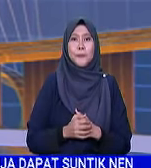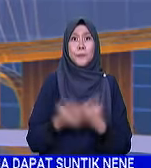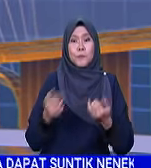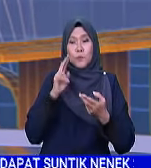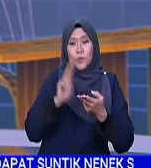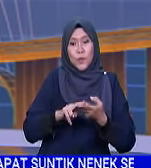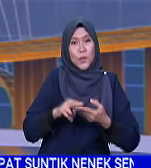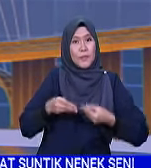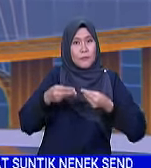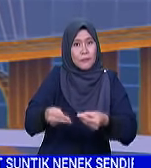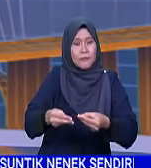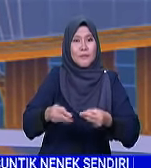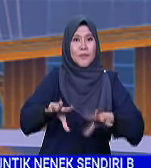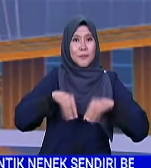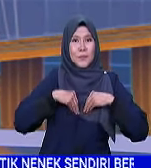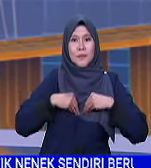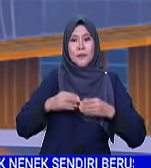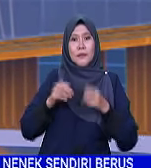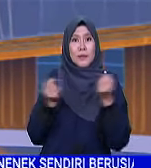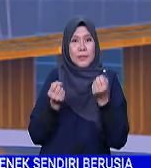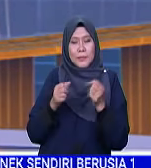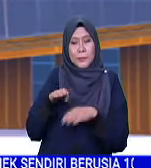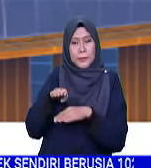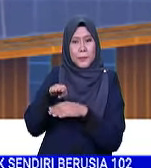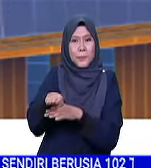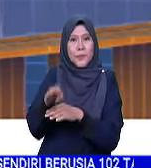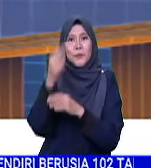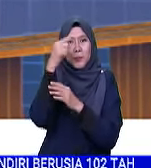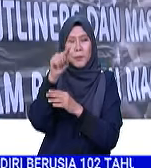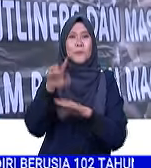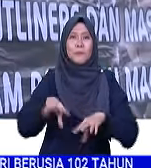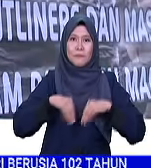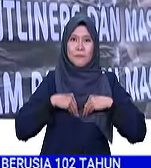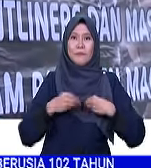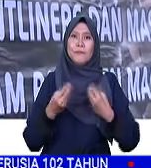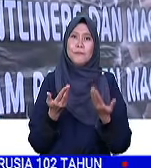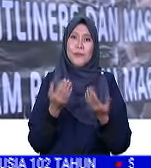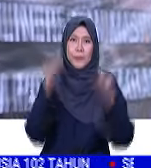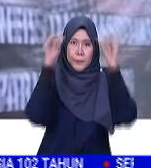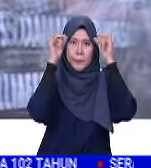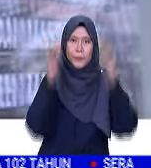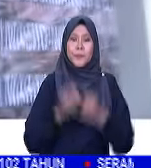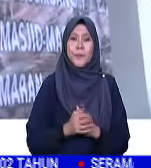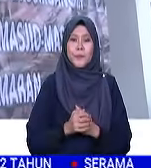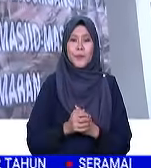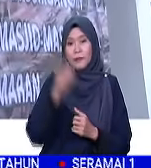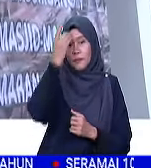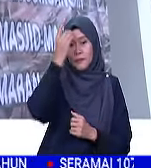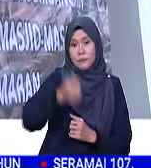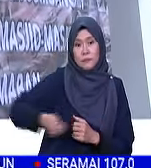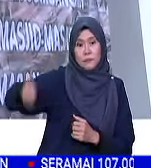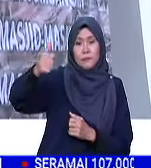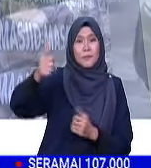penyerahan dilakukan secara pandulalu kepada wakil penerima. Menurut Ahli Parlimen Maran, Dato' Seri Dr. Ismail Abdul